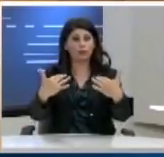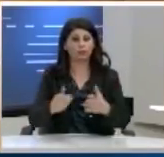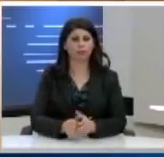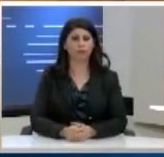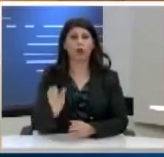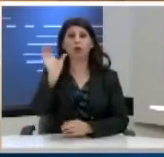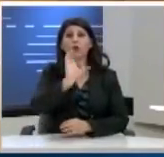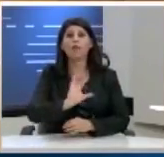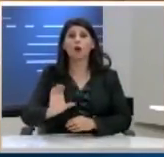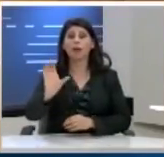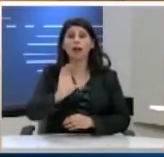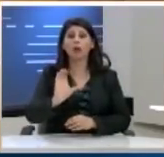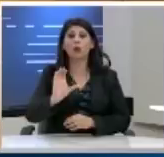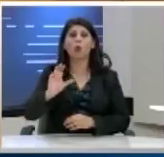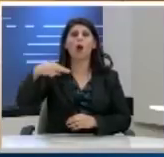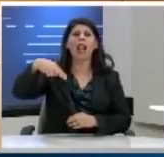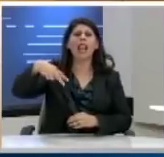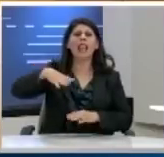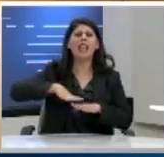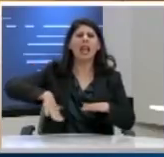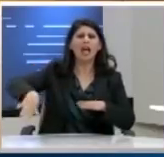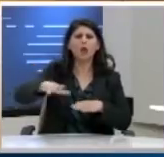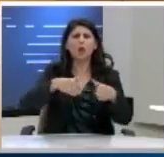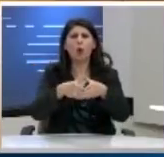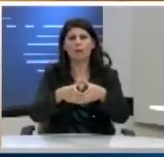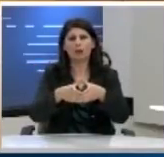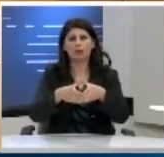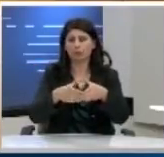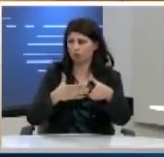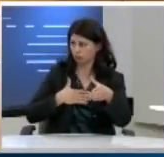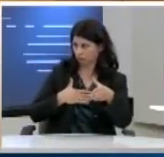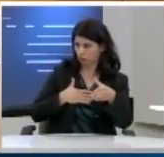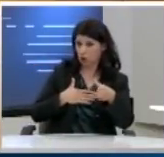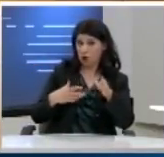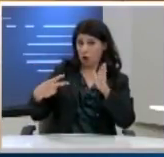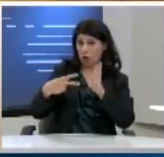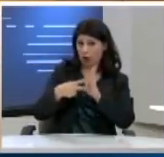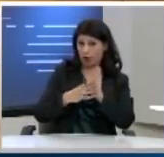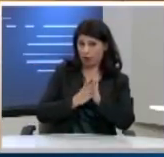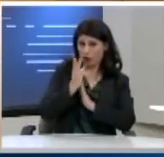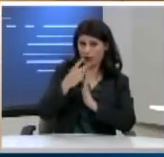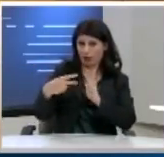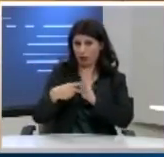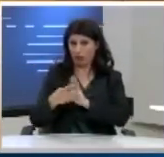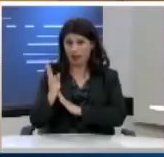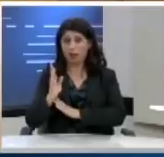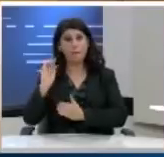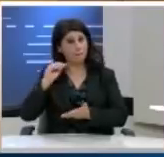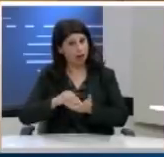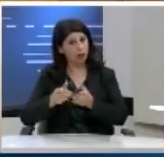Ευρωπαϊκού Λαϊκού Κόμματος. Δεν μου λέτε, το 12-14, που πάλι ήταν το μεγαλύτερο